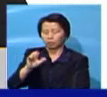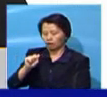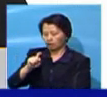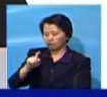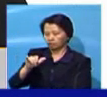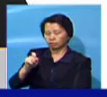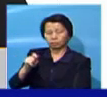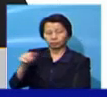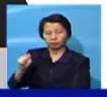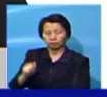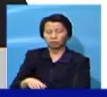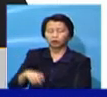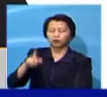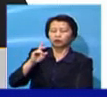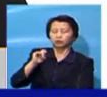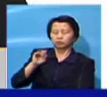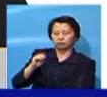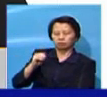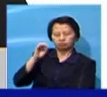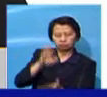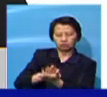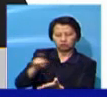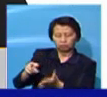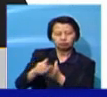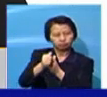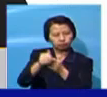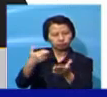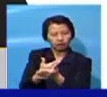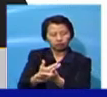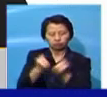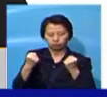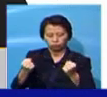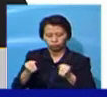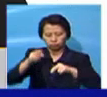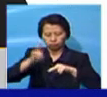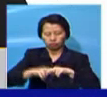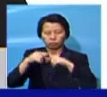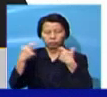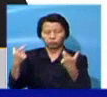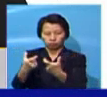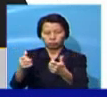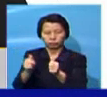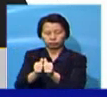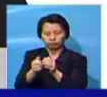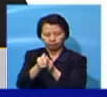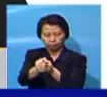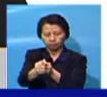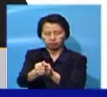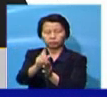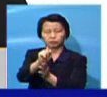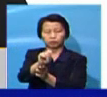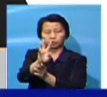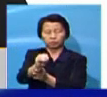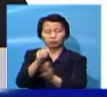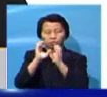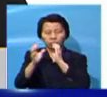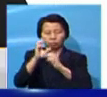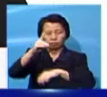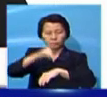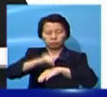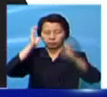berhad TM yakin menerusi era kepimpinan baharu itu akan mengukuhkan lagi kedudukan kumpulan itu sebagai peneraju industri telekomunikasi